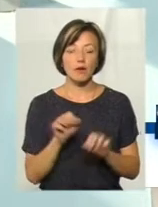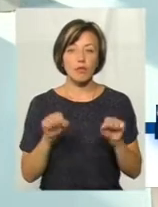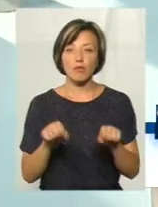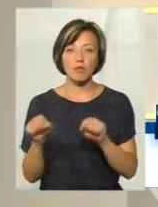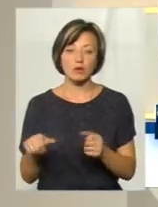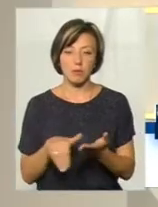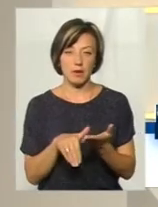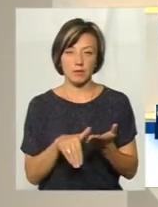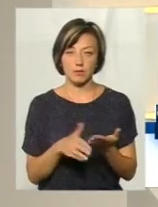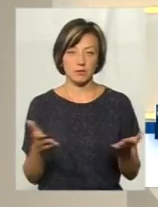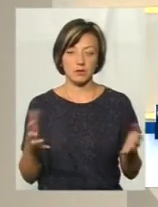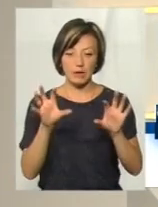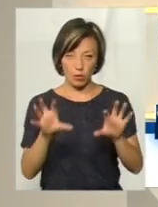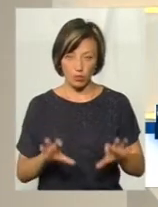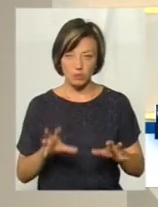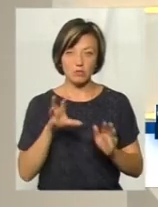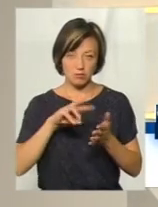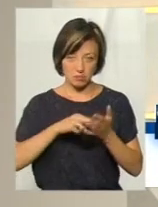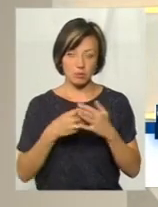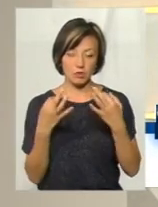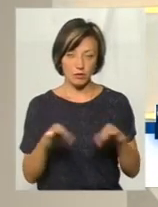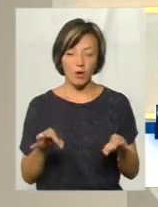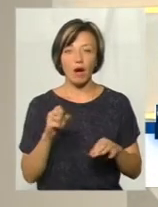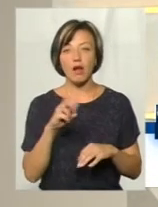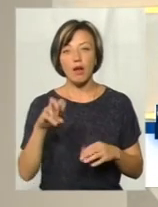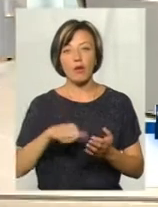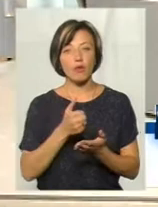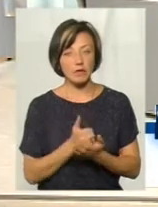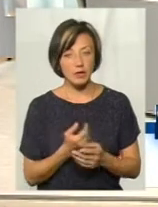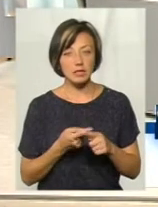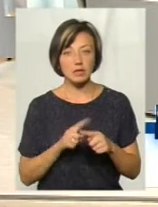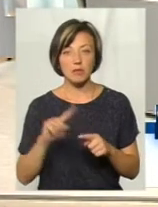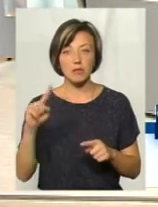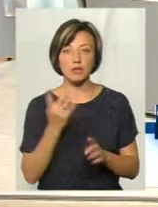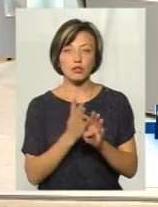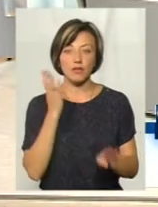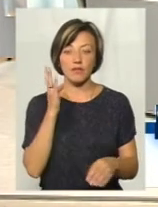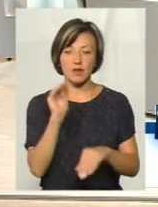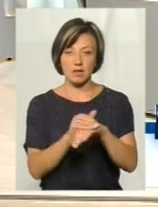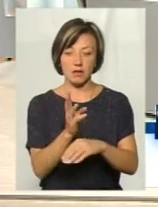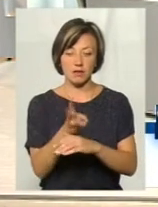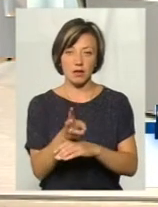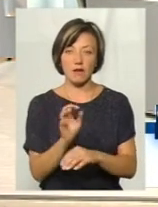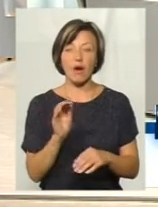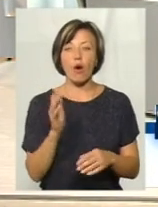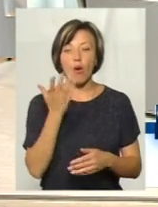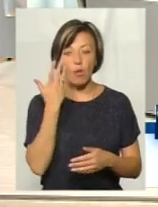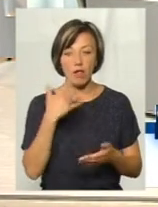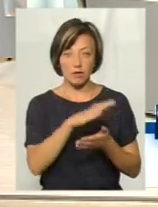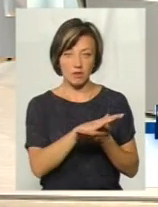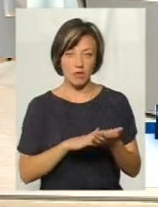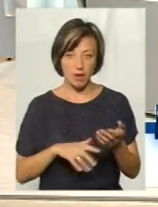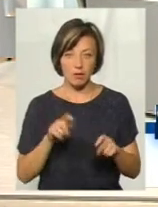чинними, всіма передбаченими законодавством способами, але головне – це першочергова фіксація факту. Коли порушення триваюче, його